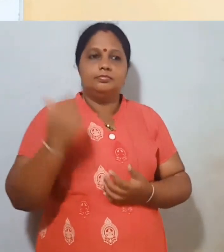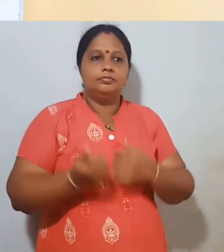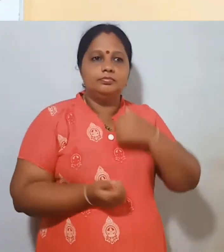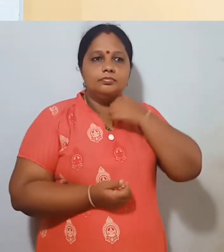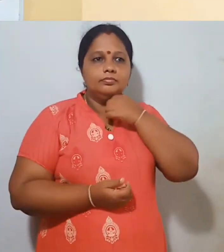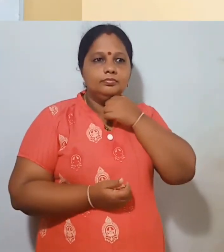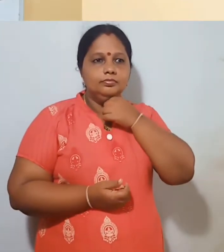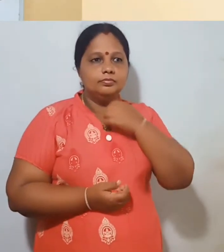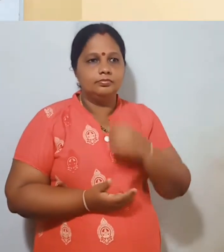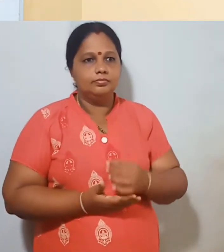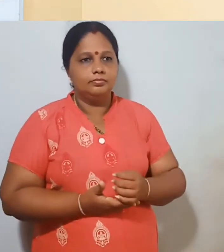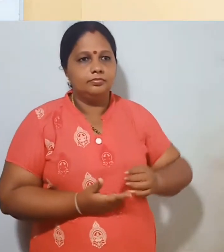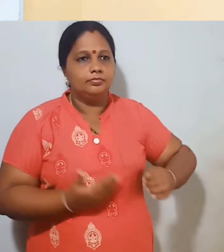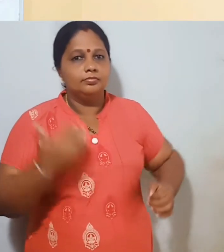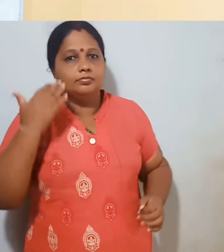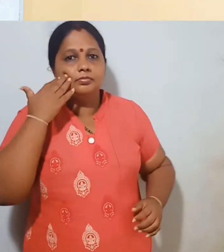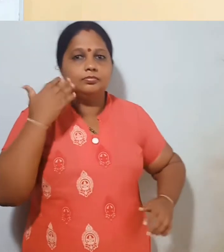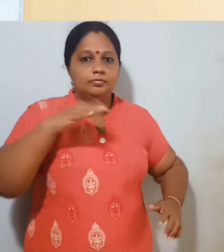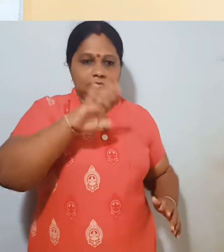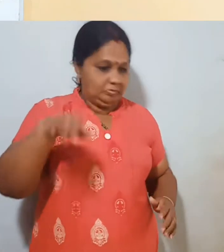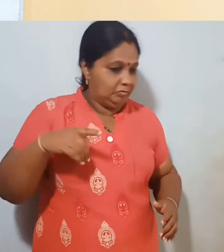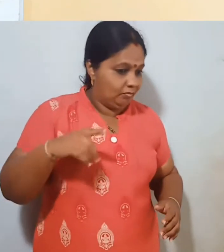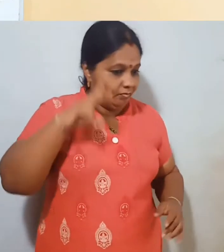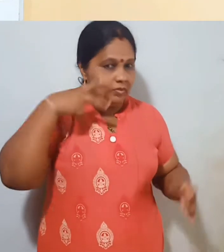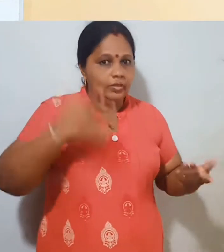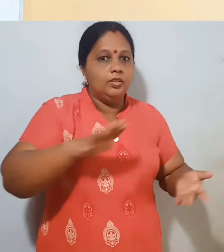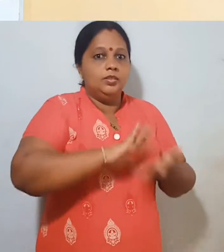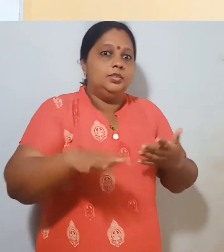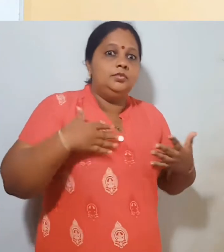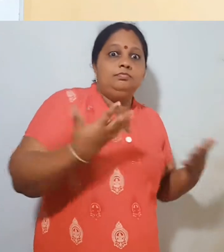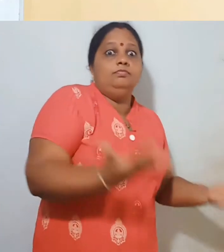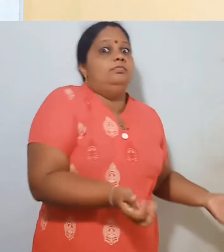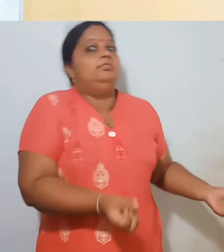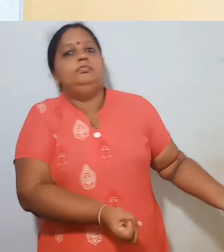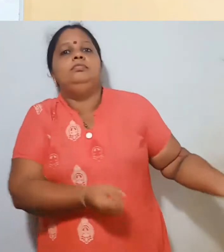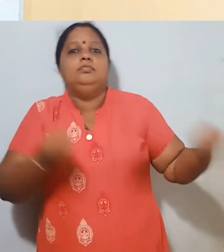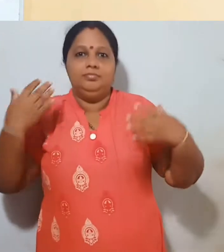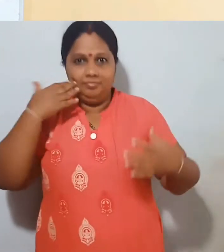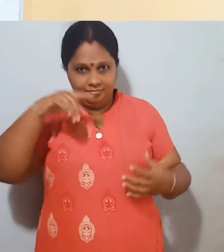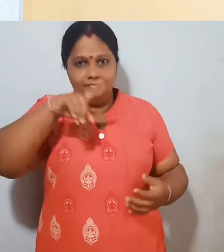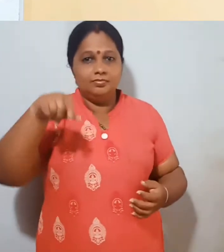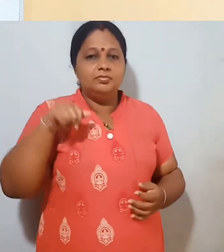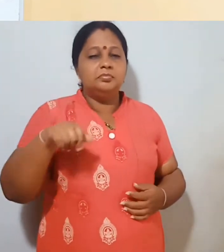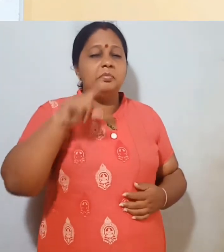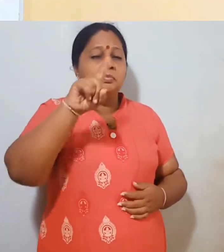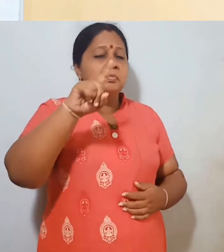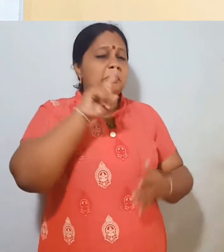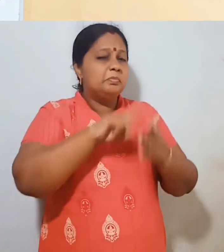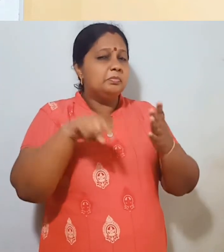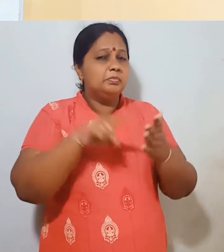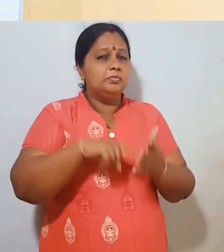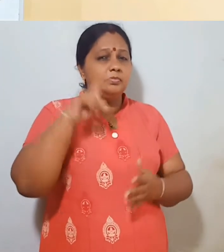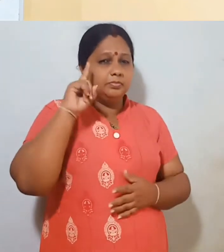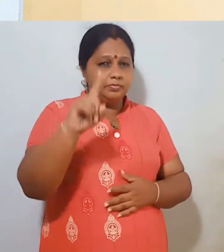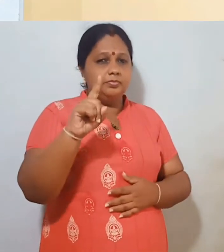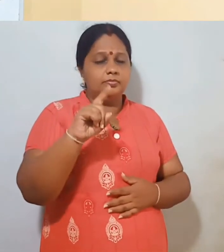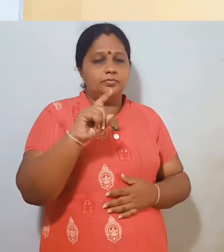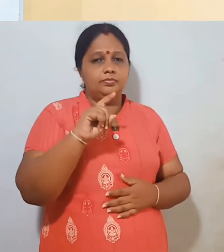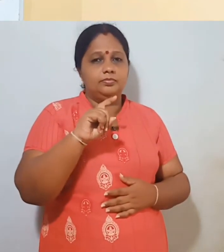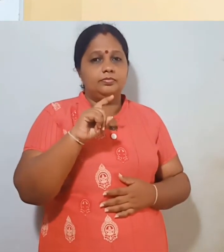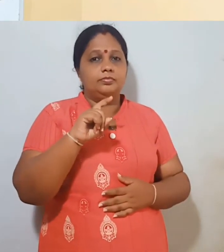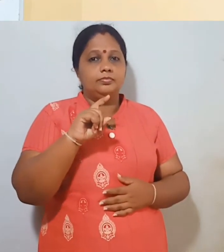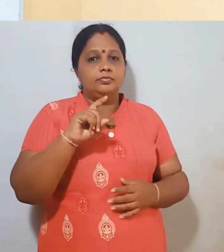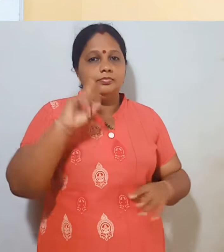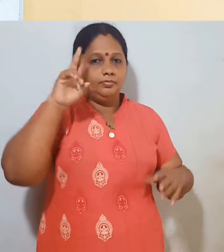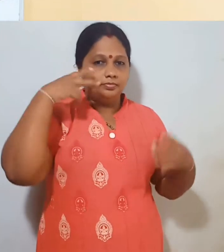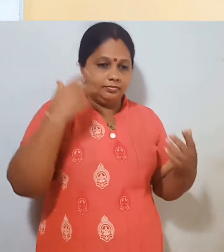அவரை அவதிப்பட்டு வாகனத்துல ஏத்துறதுக்கு ரெடியா இருப்பாங்க. அங்க நடக்கிற ஒரு பொதுவான மிஸ்டேக்கான விஷயம், அப்படியான ஒரு சந்தர்ப்பத்தில்